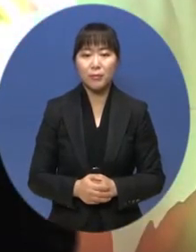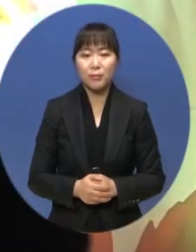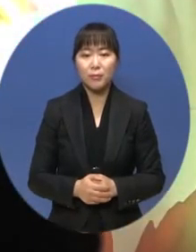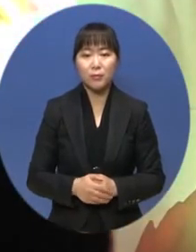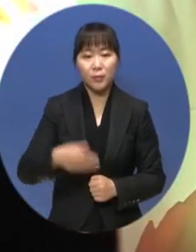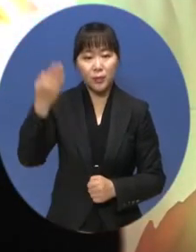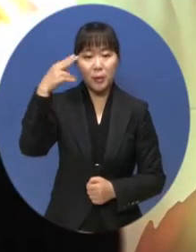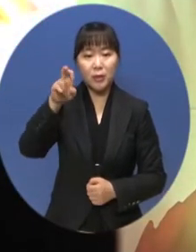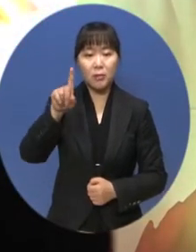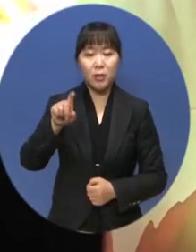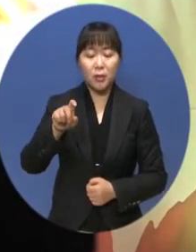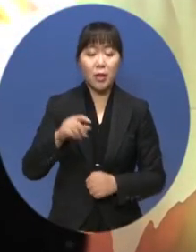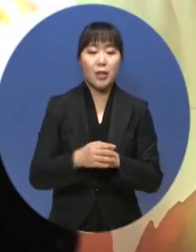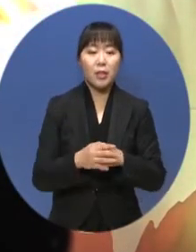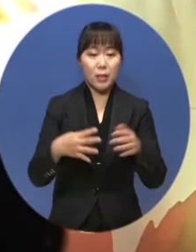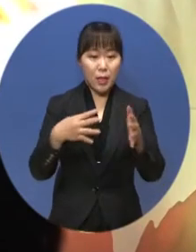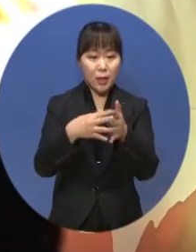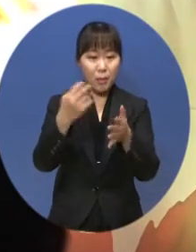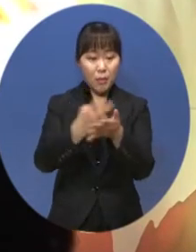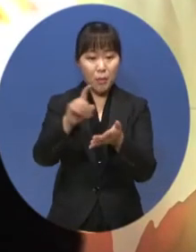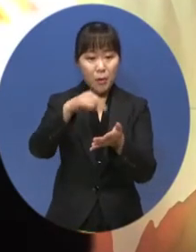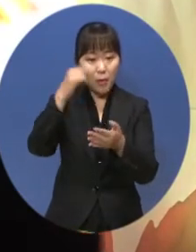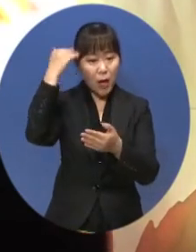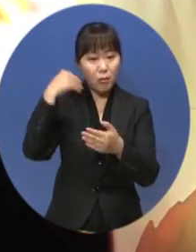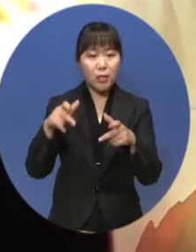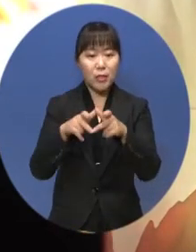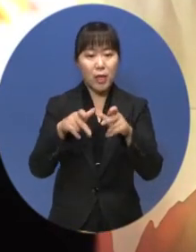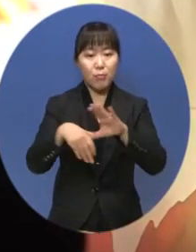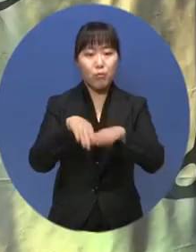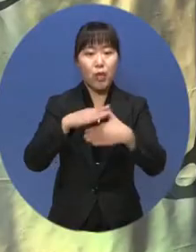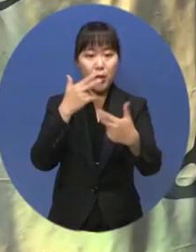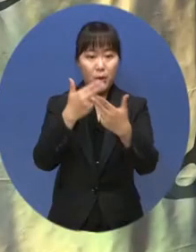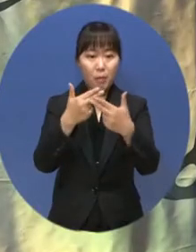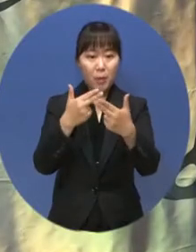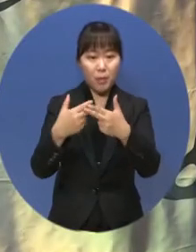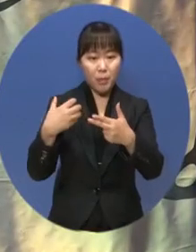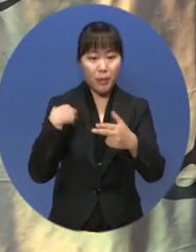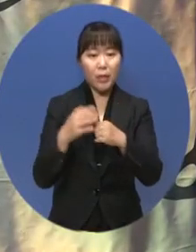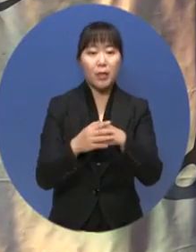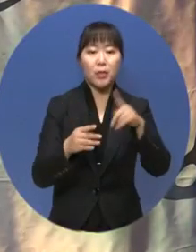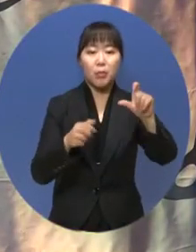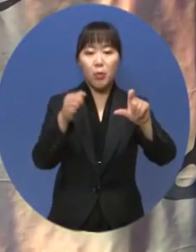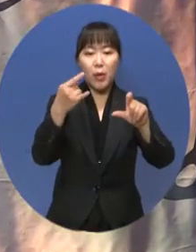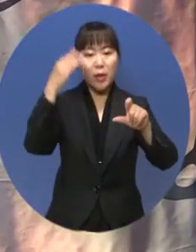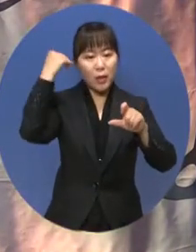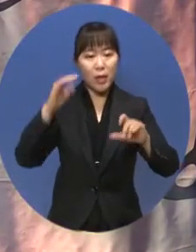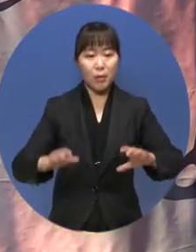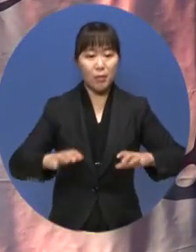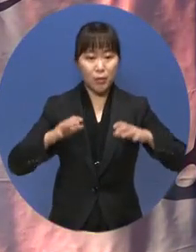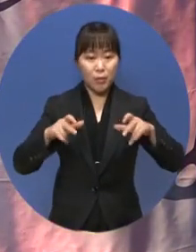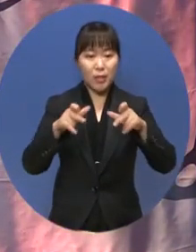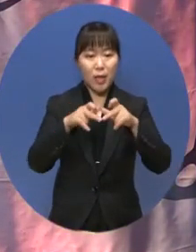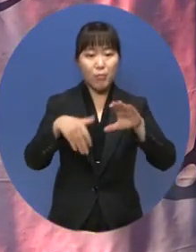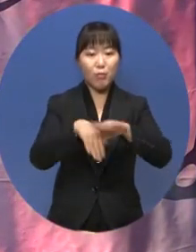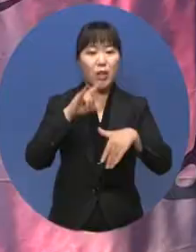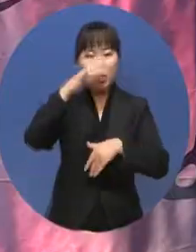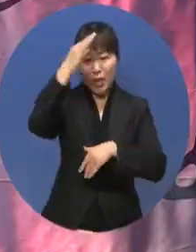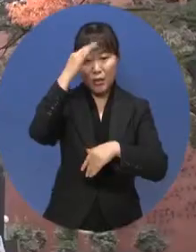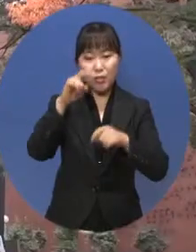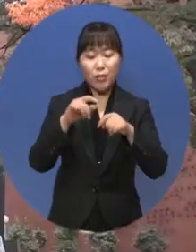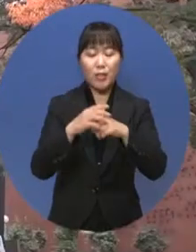지난 21일 사단법인 한국장애인문화협회가 주최하는 제15회 대한민국 장애인문화예술대상